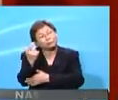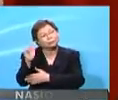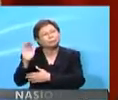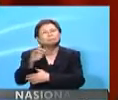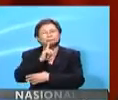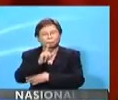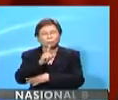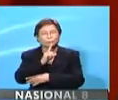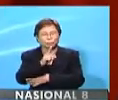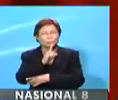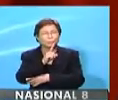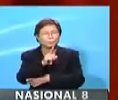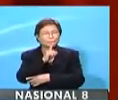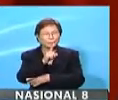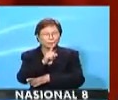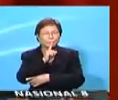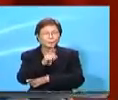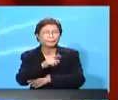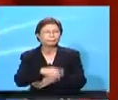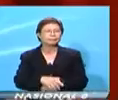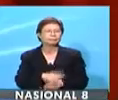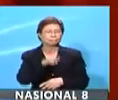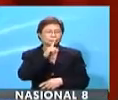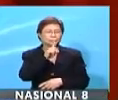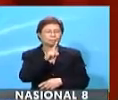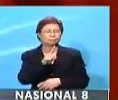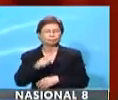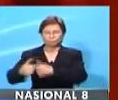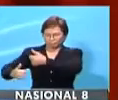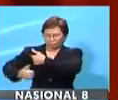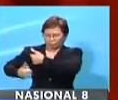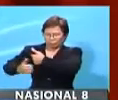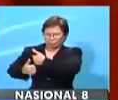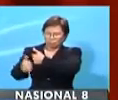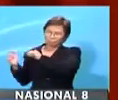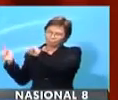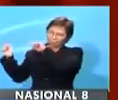memang sememangnya kehadiran Angkatan Tentera